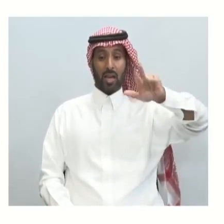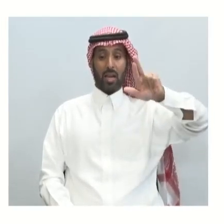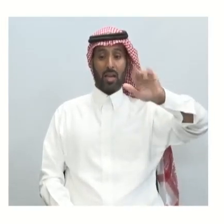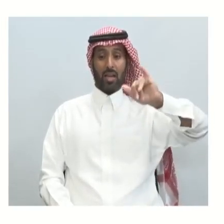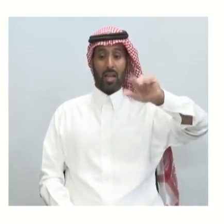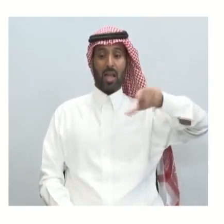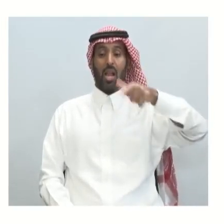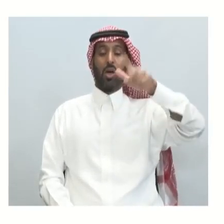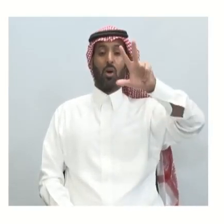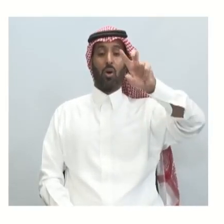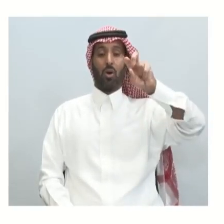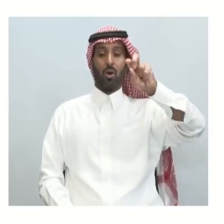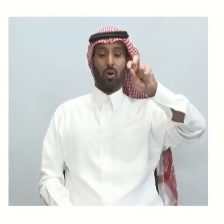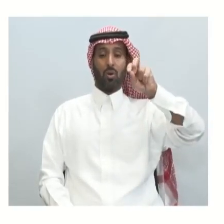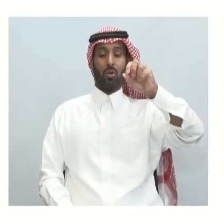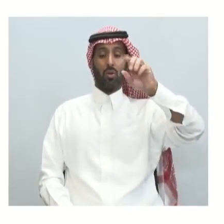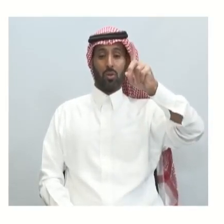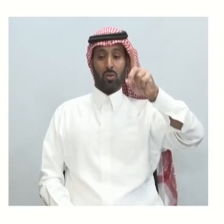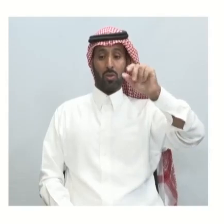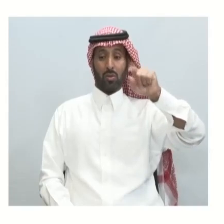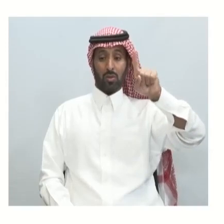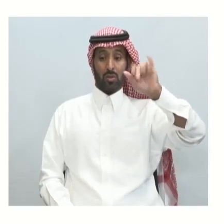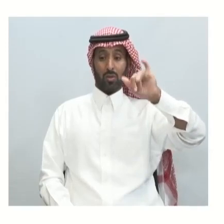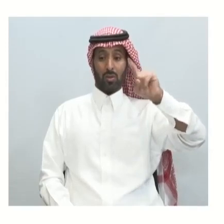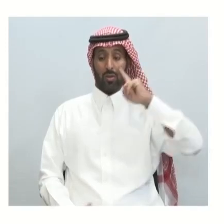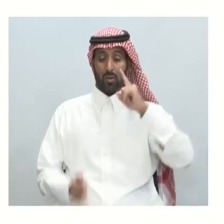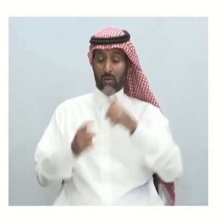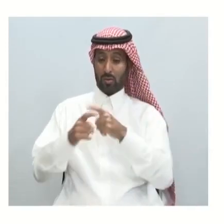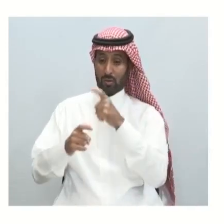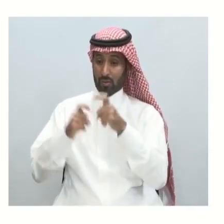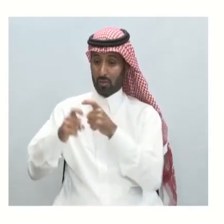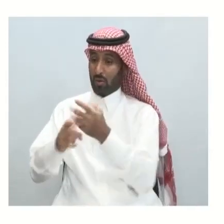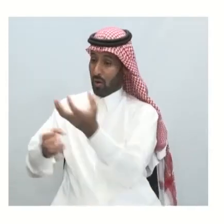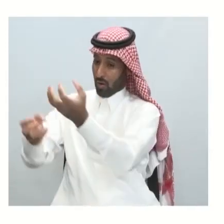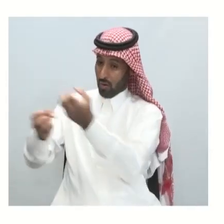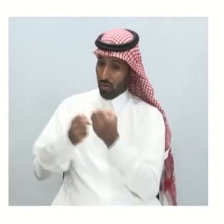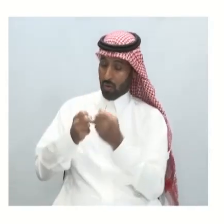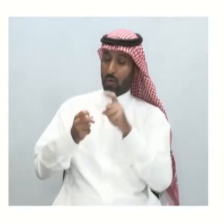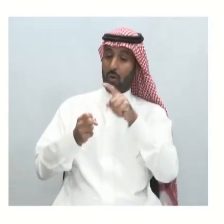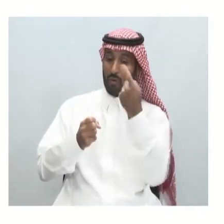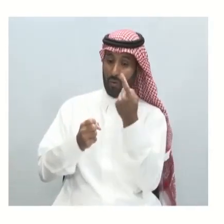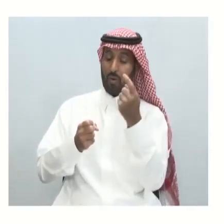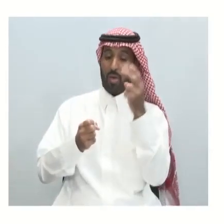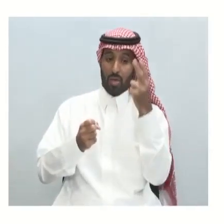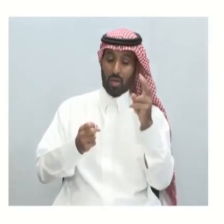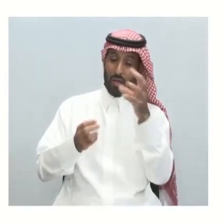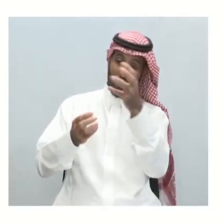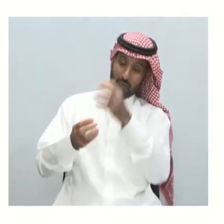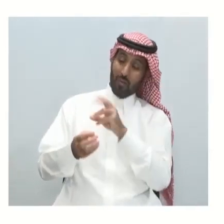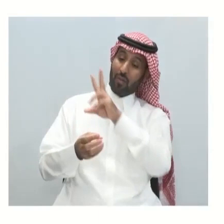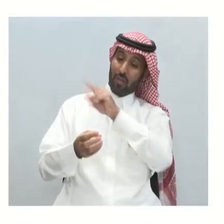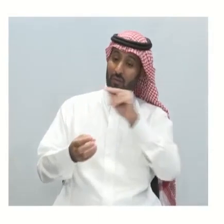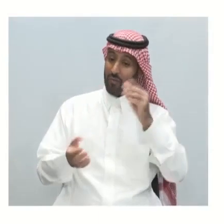ماذا رابطه تنشا بحيث يكون الالكترون منجذب للذر بنفس المقدار سبب